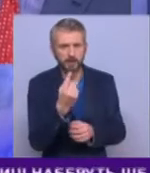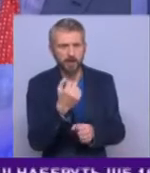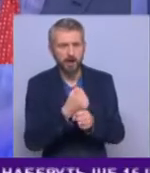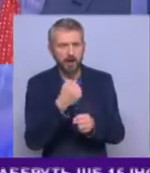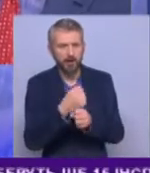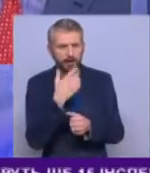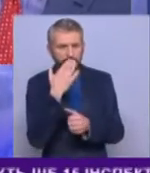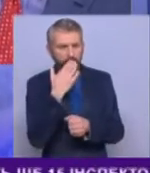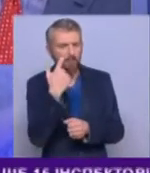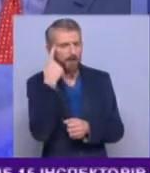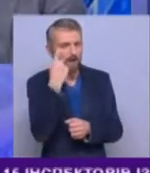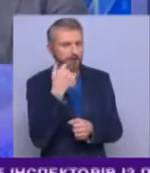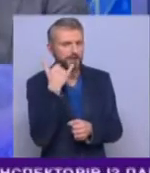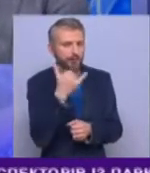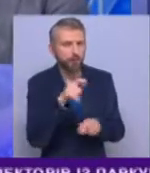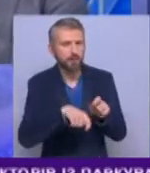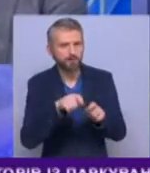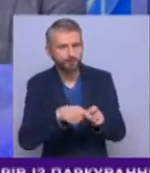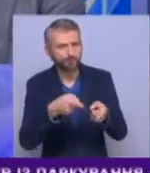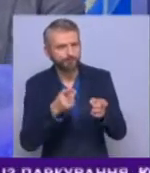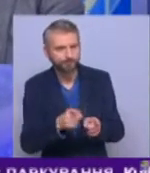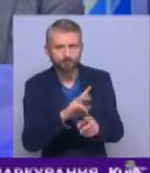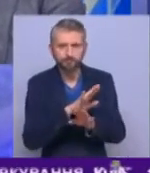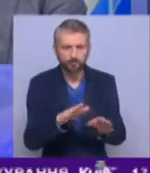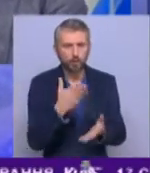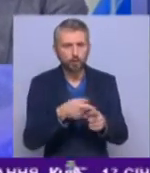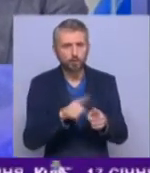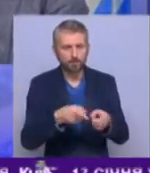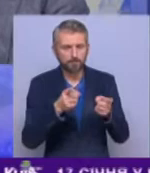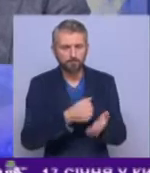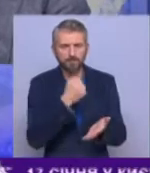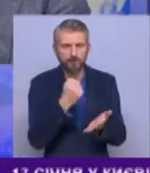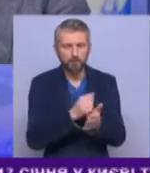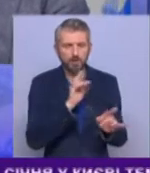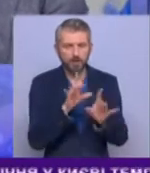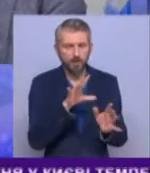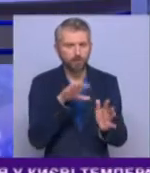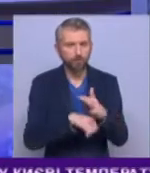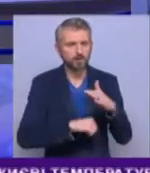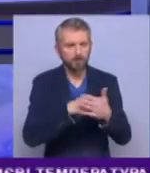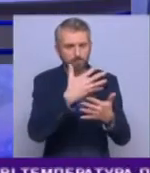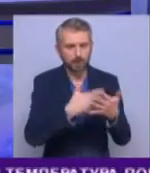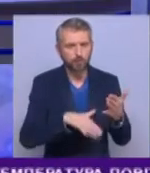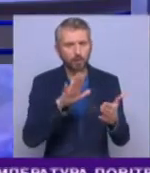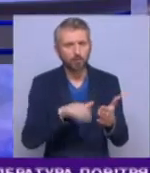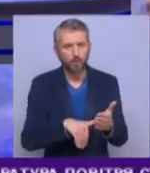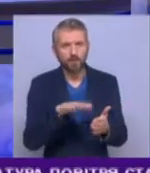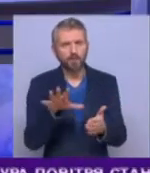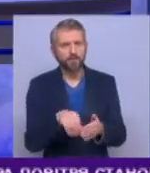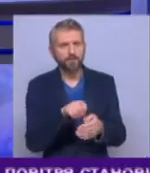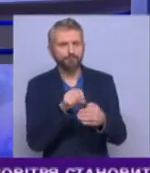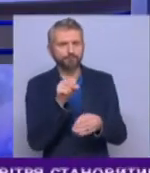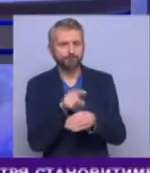роблять попереджувальні дзвінок, перевіряючи це дійсно. Якщо це дійсно підтверджується реклама, вони вводяться в базу, потім це спускається на аналітичний